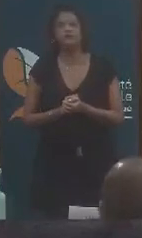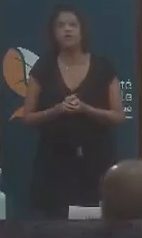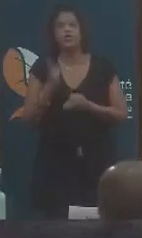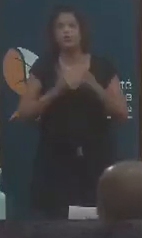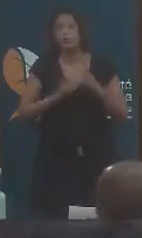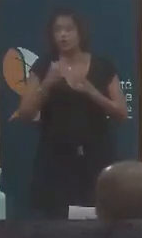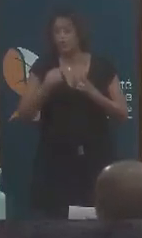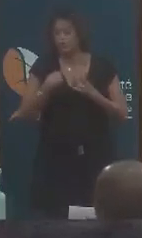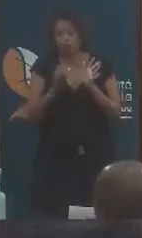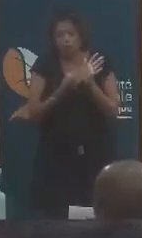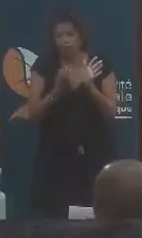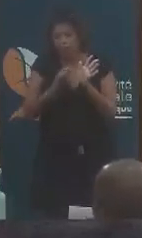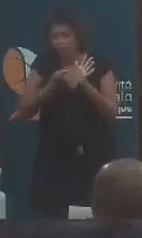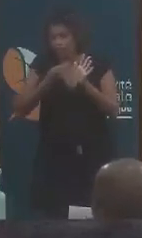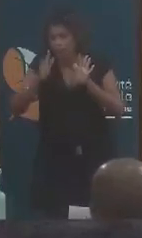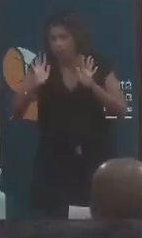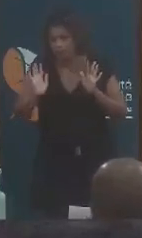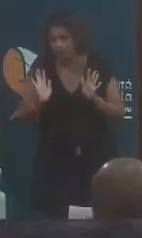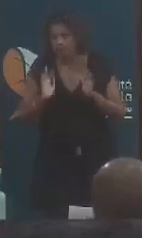répéter.